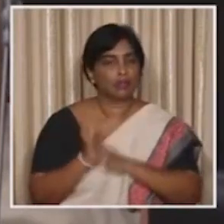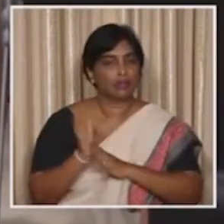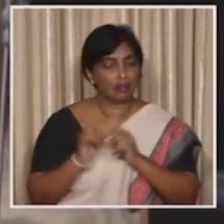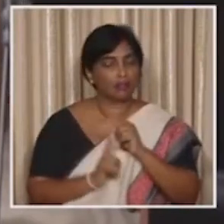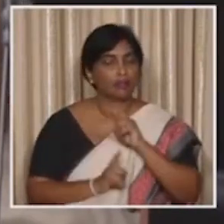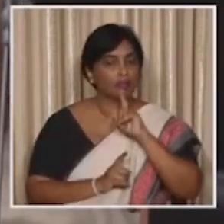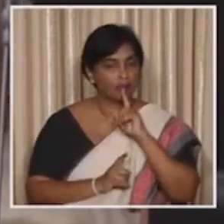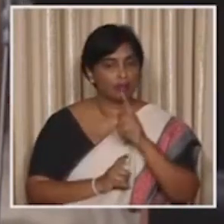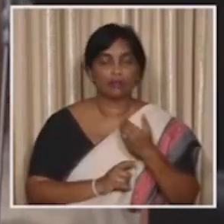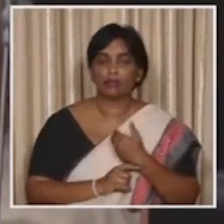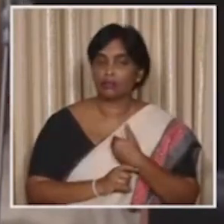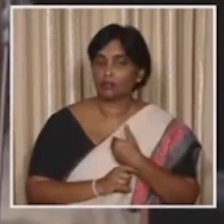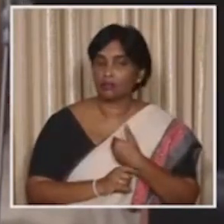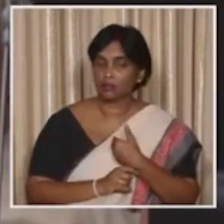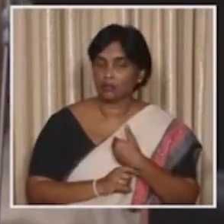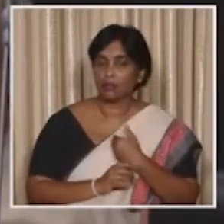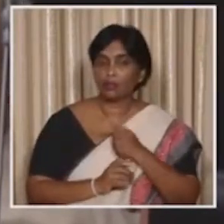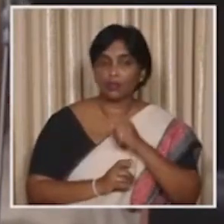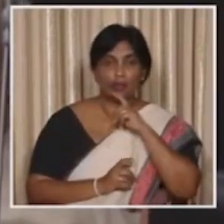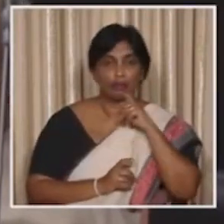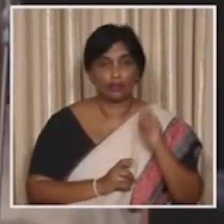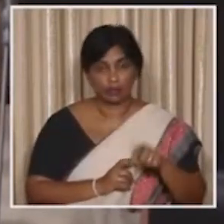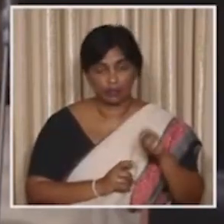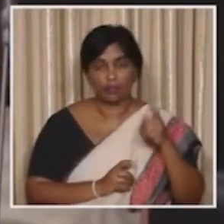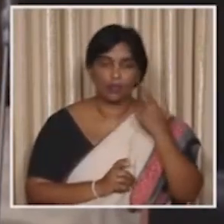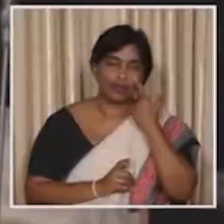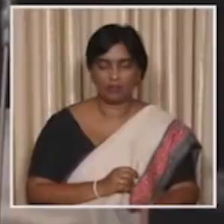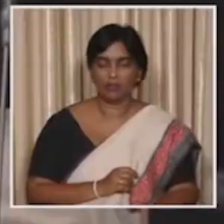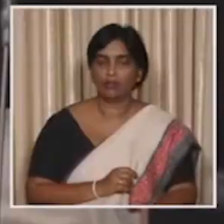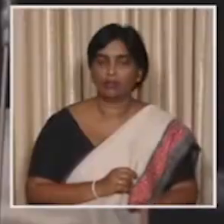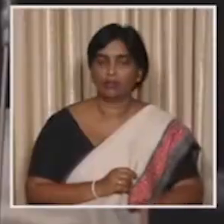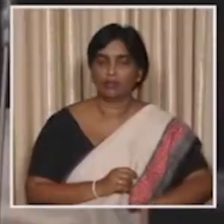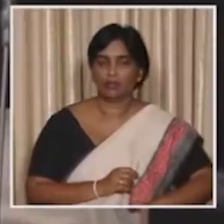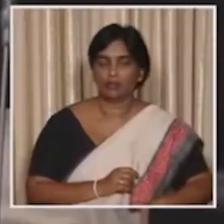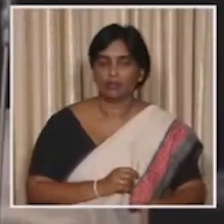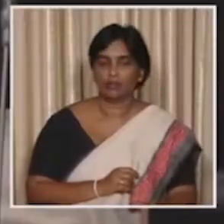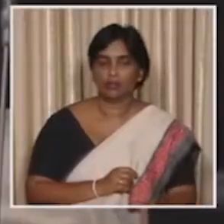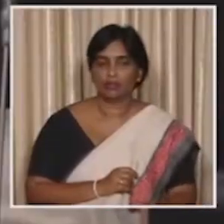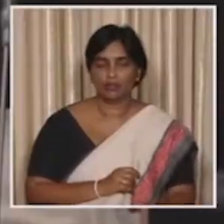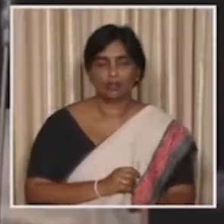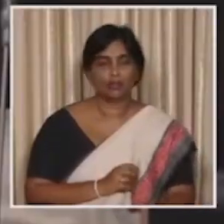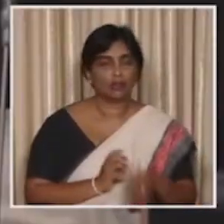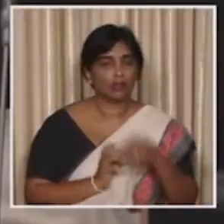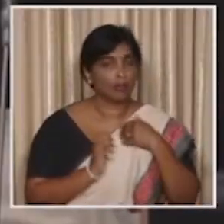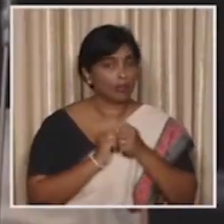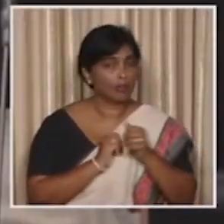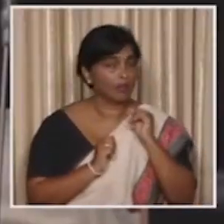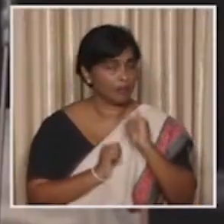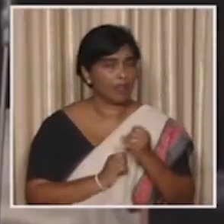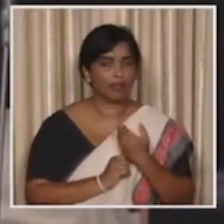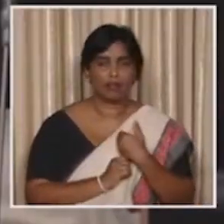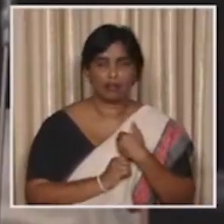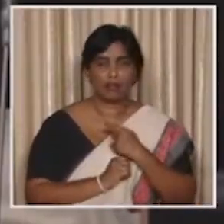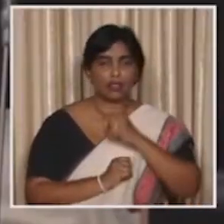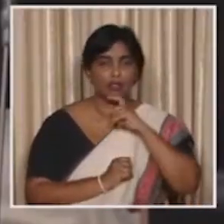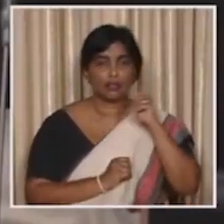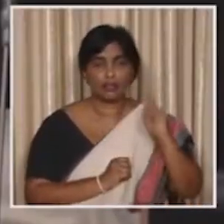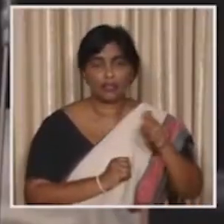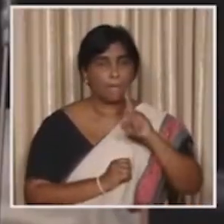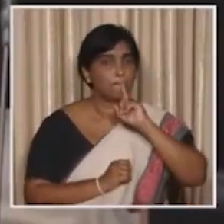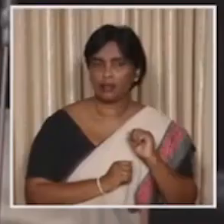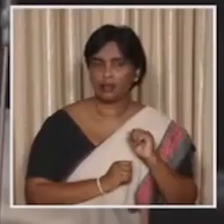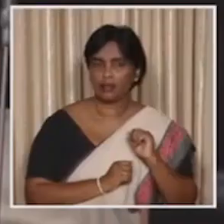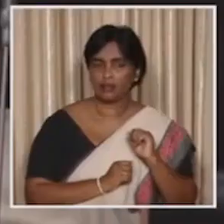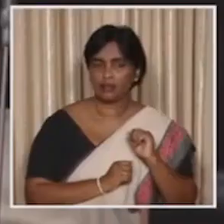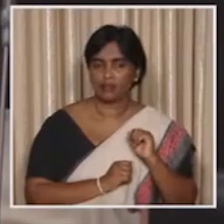නැගිටලා අපේ විනිශ්චයකාරවරුන්ගෙන් සමාව ඉල්ලුවා මොකද අපි කරේ වැරදි වැඩ අපි විනිශ්චයකාරවරුන්ට බැන්න